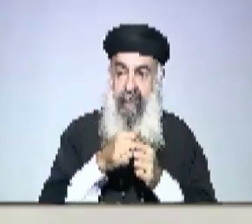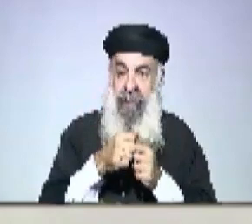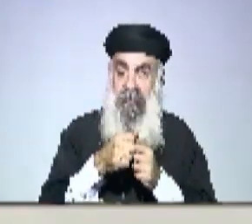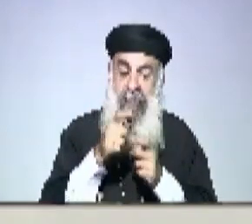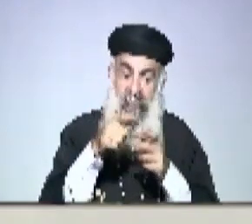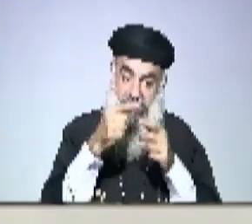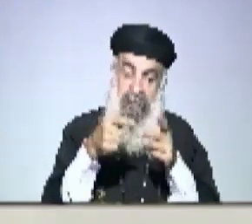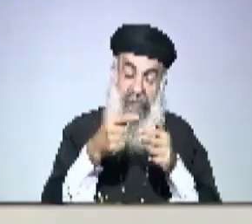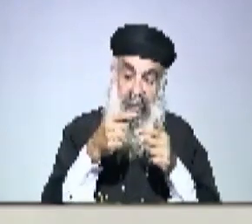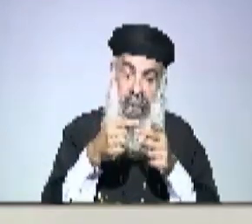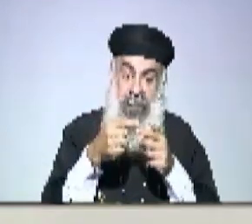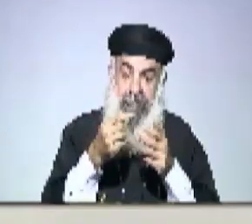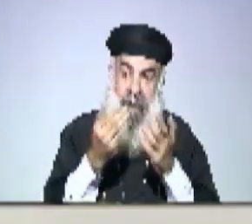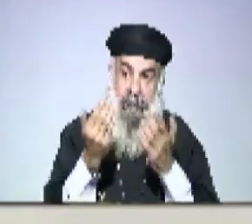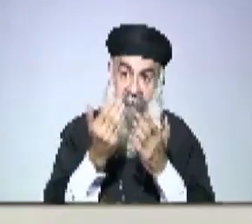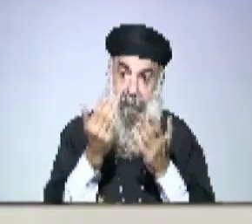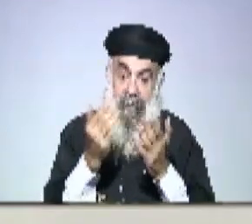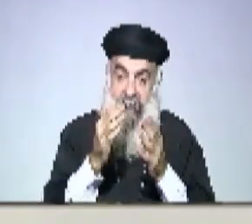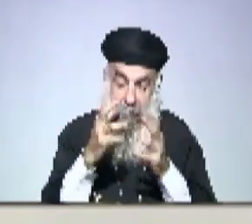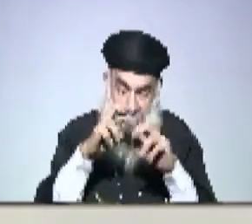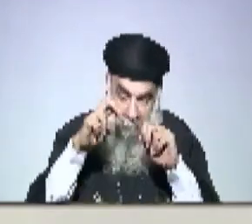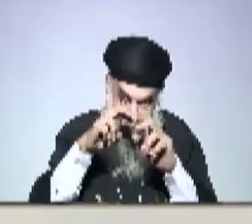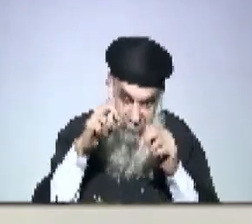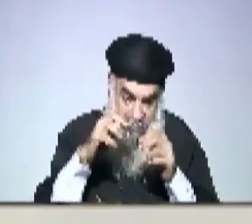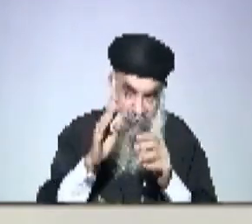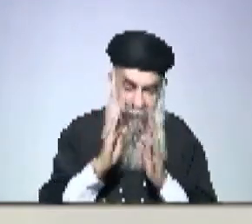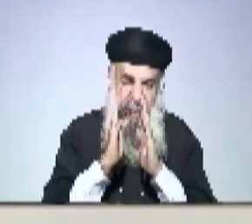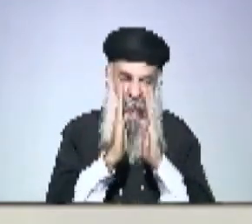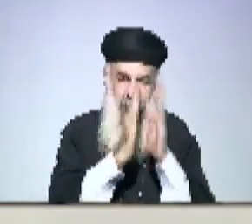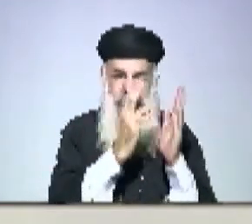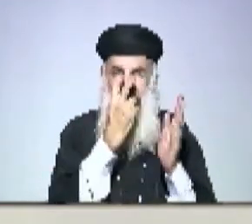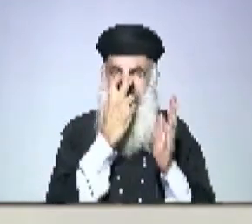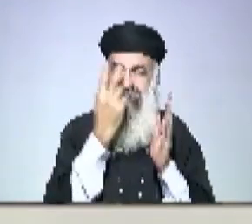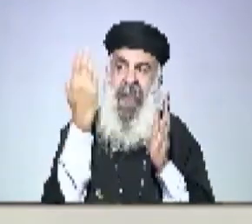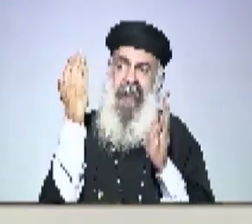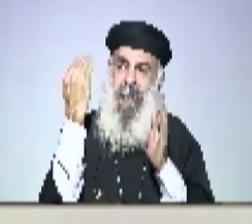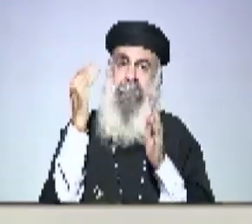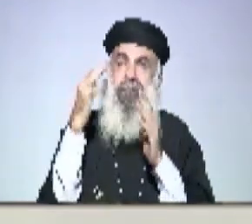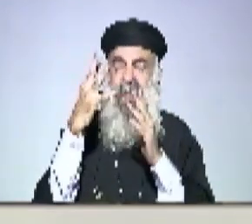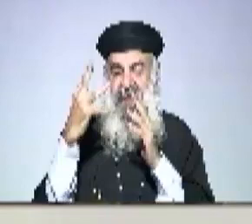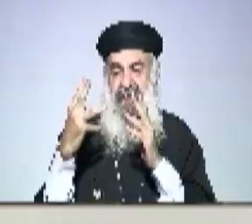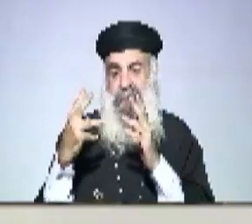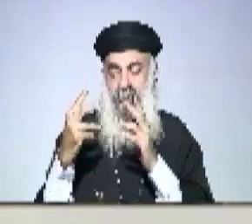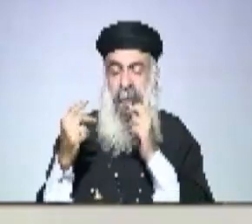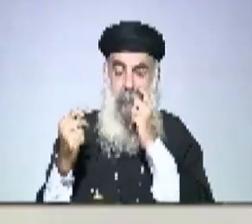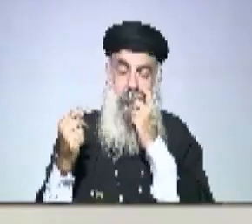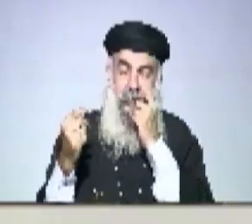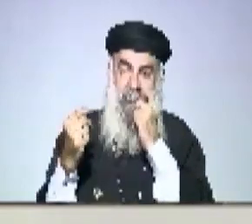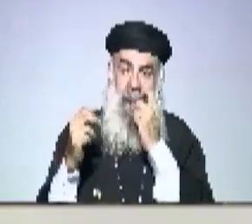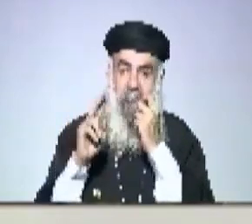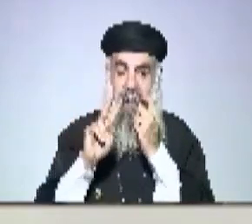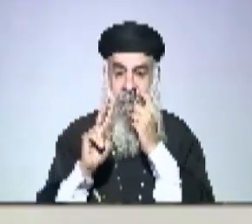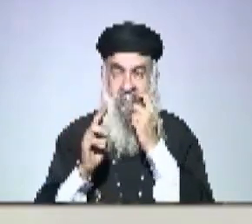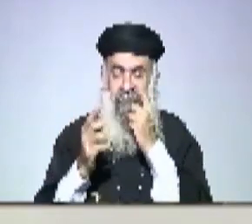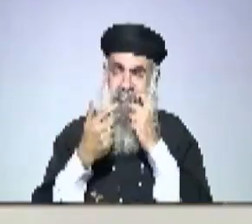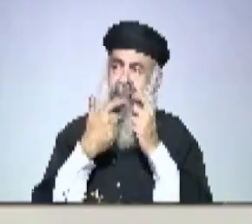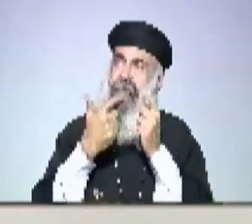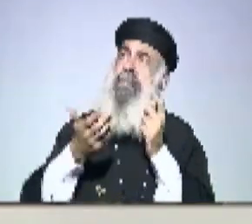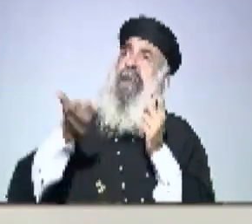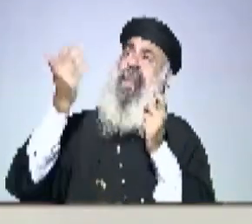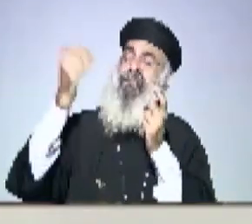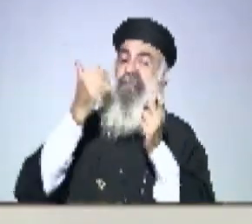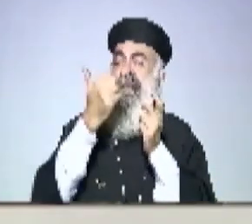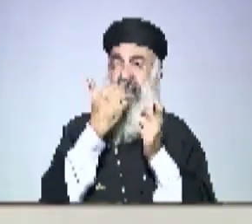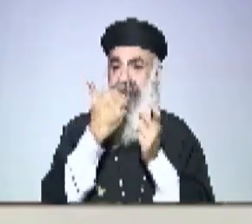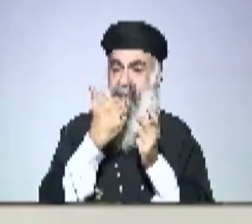لما يكون البحث ده مجرد تاريخ وتقول مثلا في القرن اللي فات ما